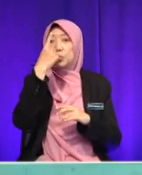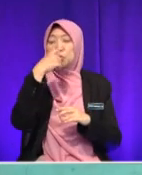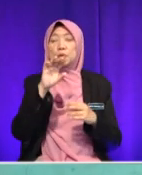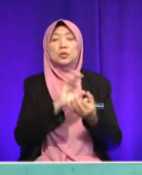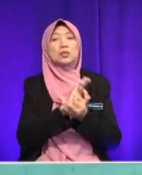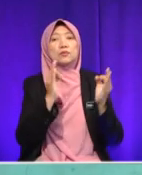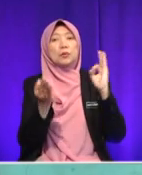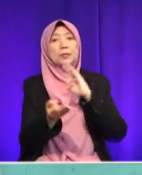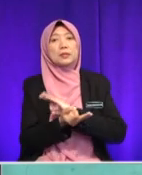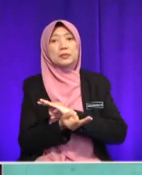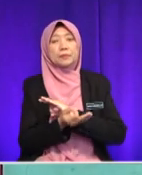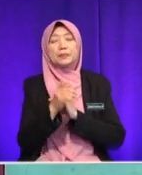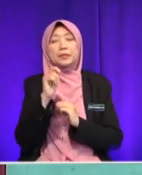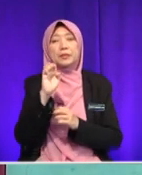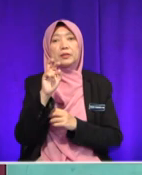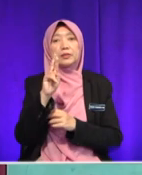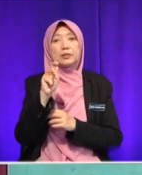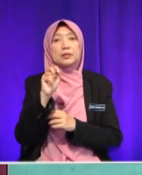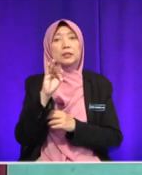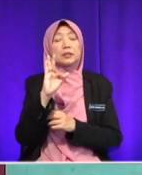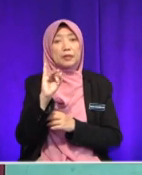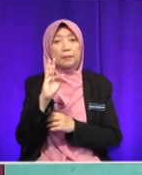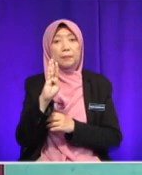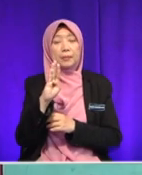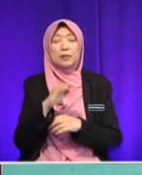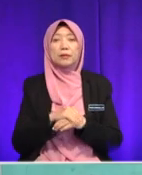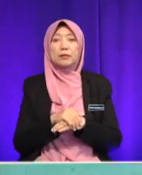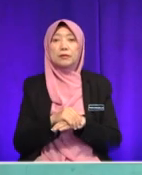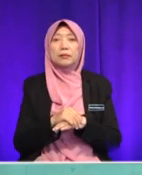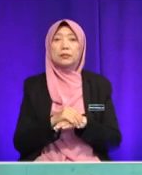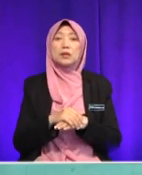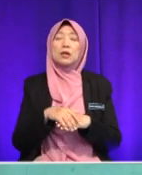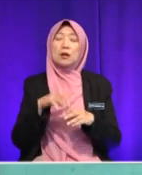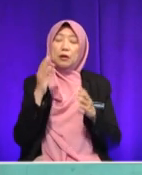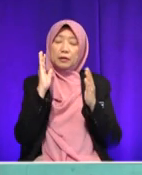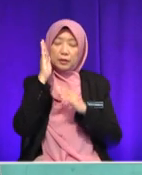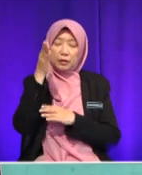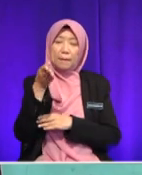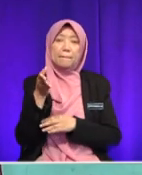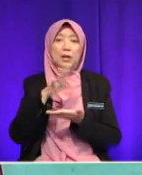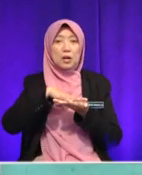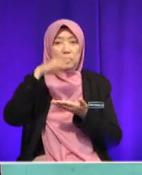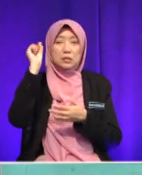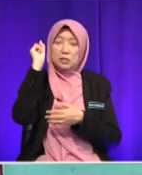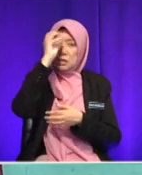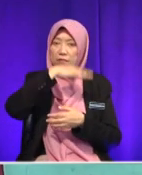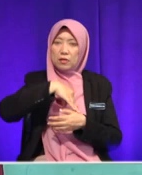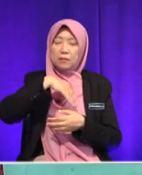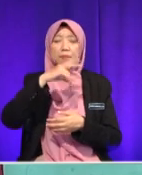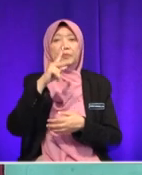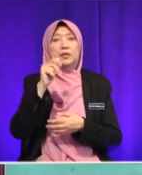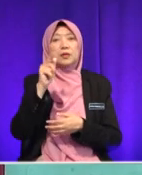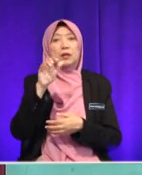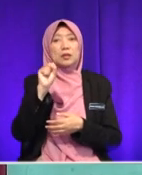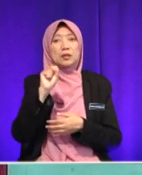Baik. Selain itu, anda juga akan belajar mengenai sifat kalis tukar tertib. Kalis tukar tertib maksudnya